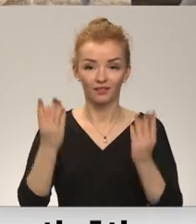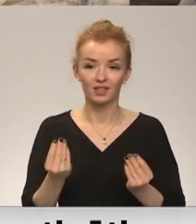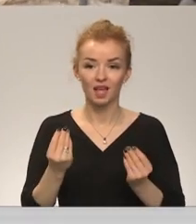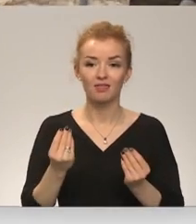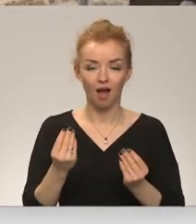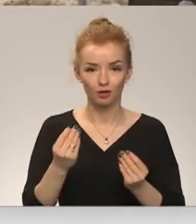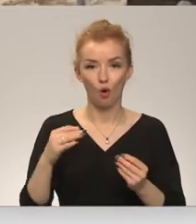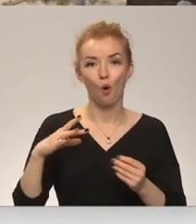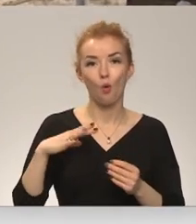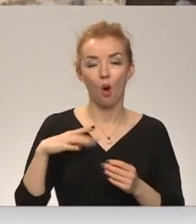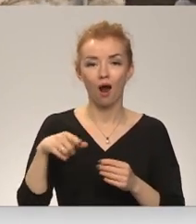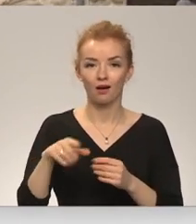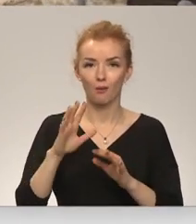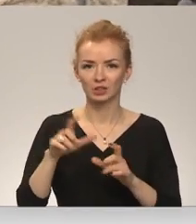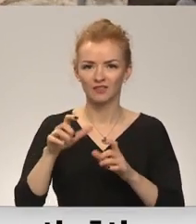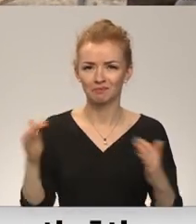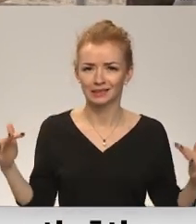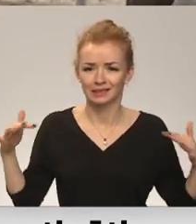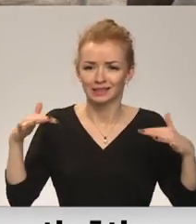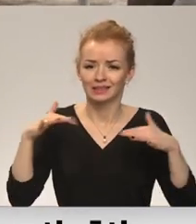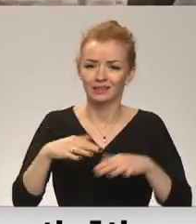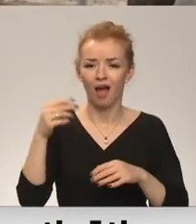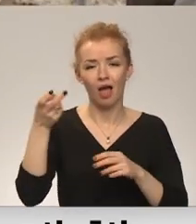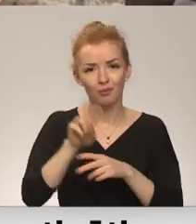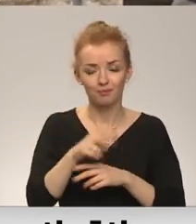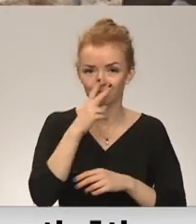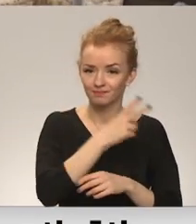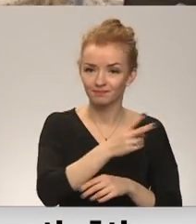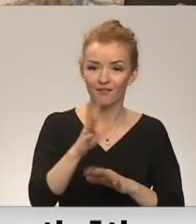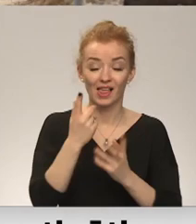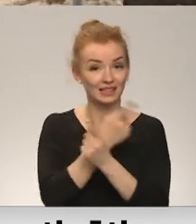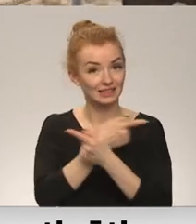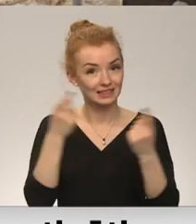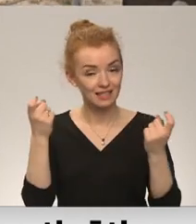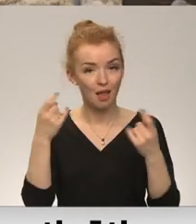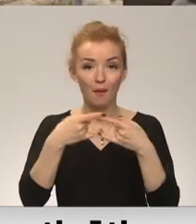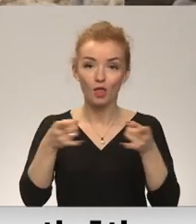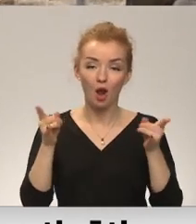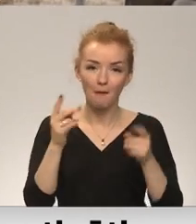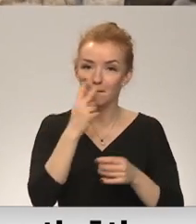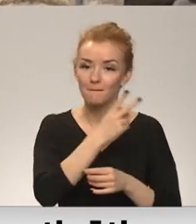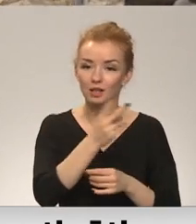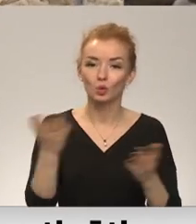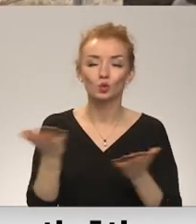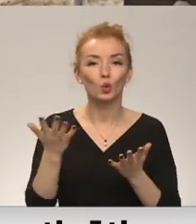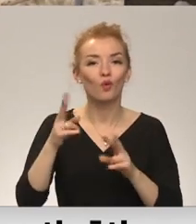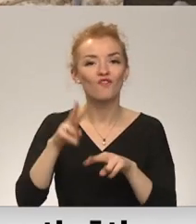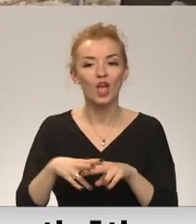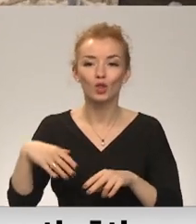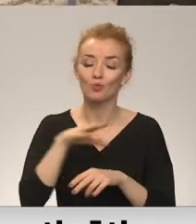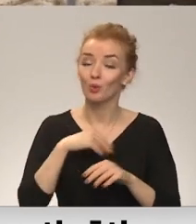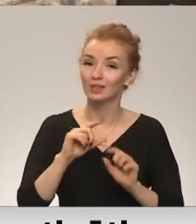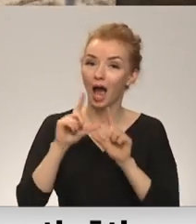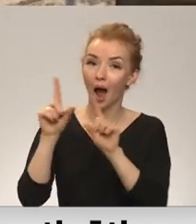Ogre kļūst par turistu pilsētu, atbraukt paskatīties vai ziņās panorāmā paskatās, uz kuru Latvijas vietu mums